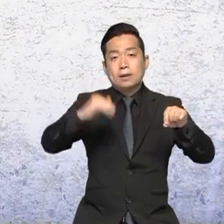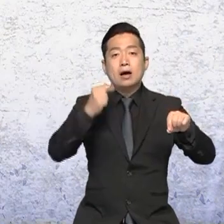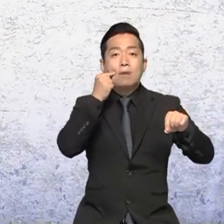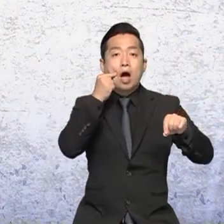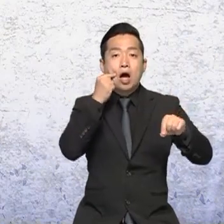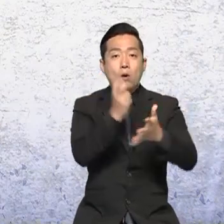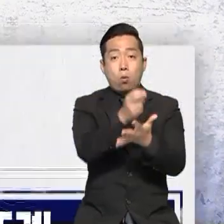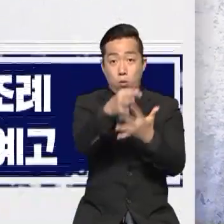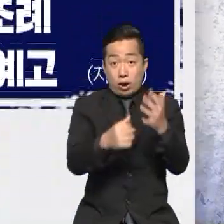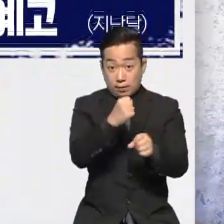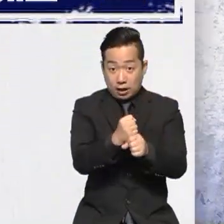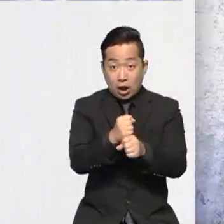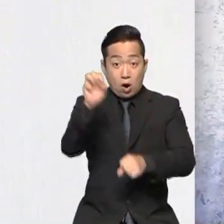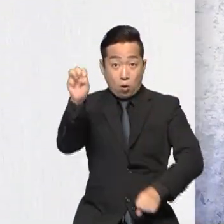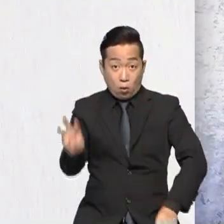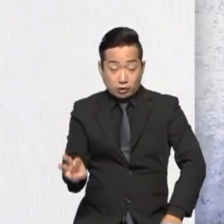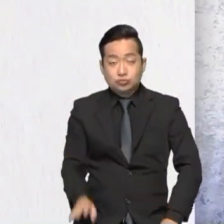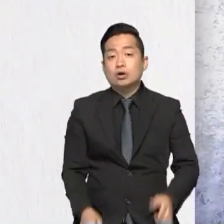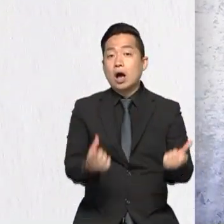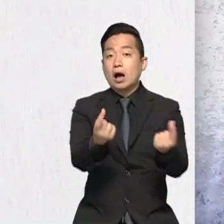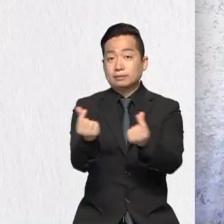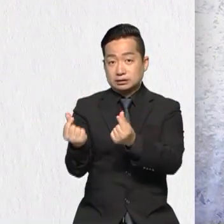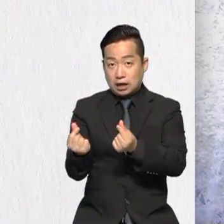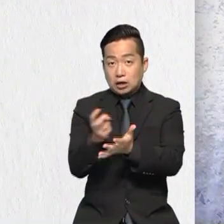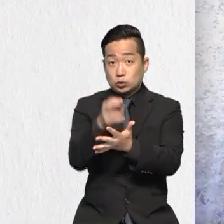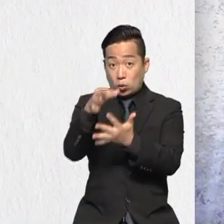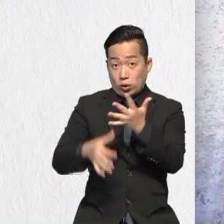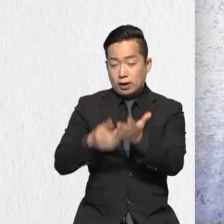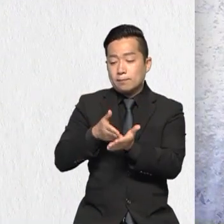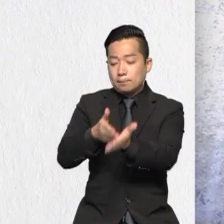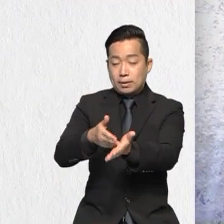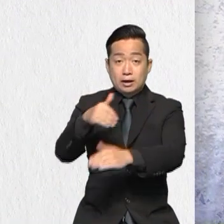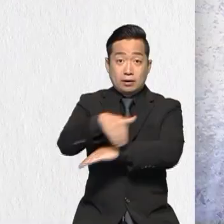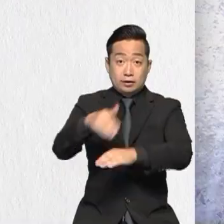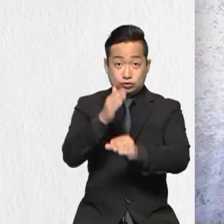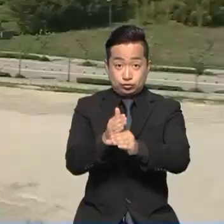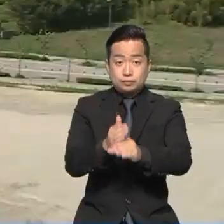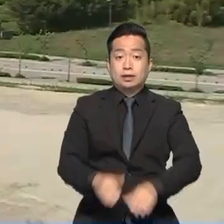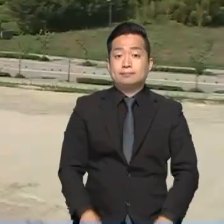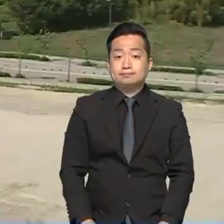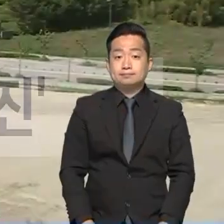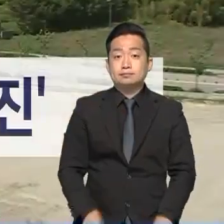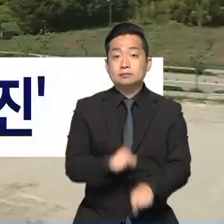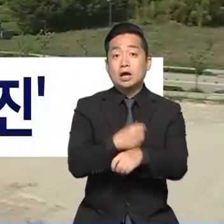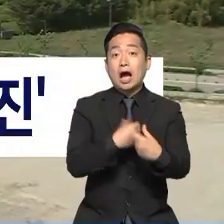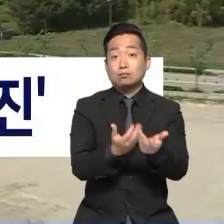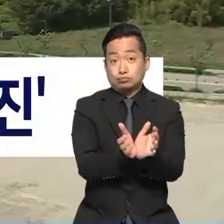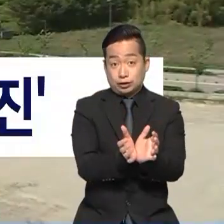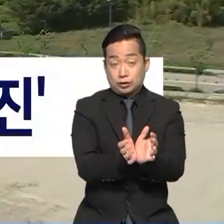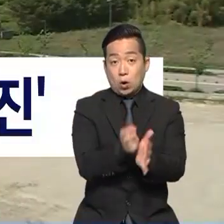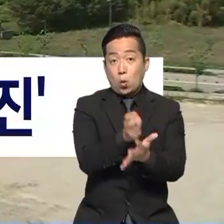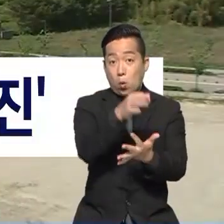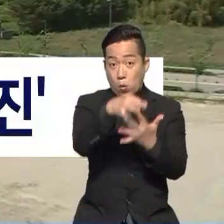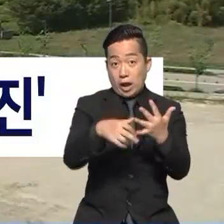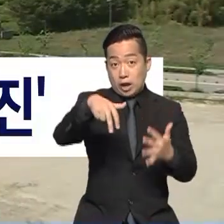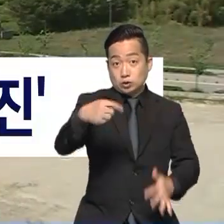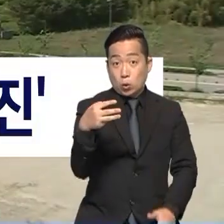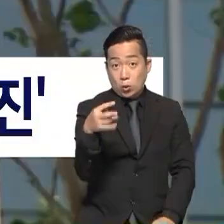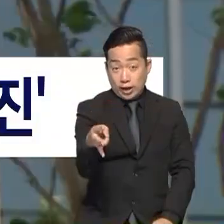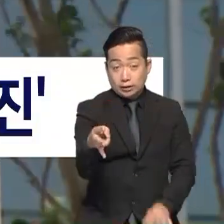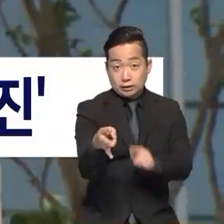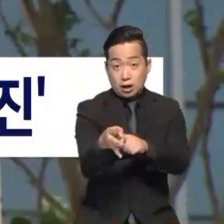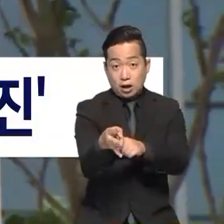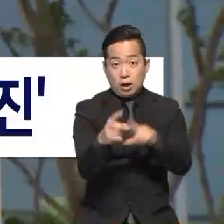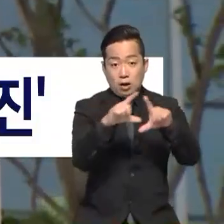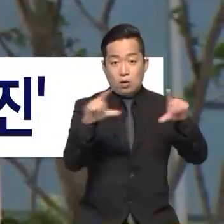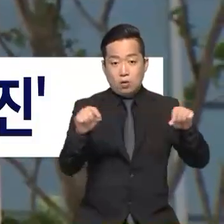만들었고 광주광역시도 비슷한 내용의 조례 개정안을 입법 예고했습니다. 행정안전부가 조례로 정당 현수막을